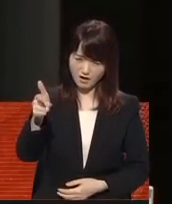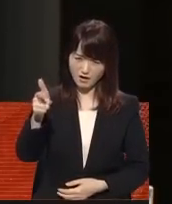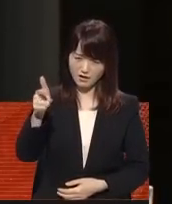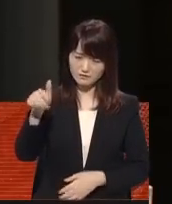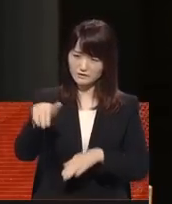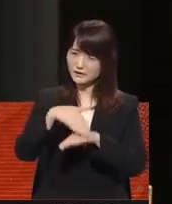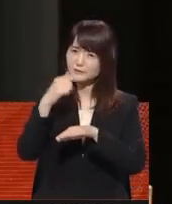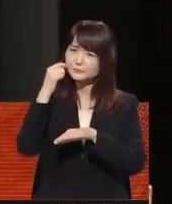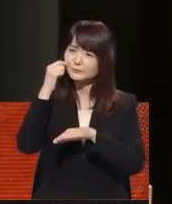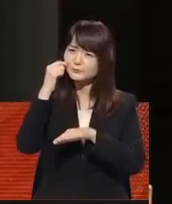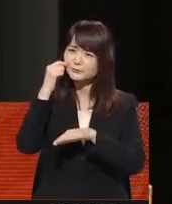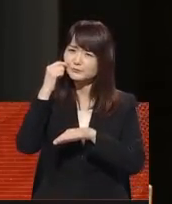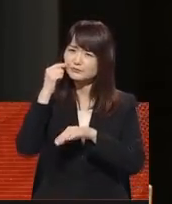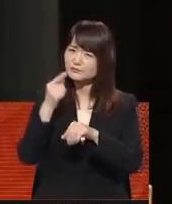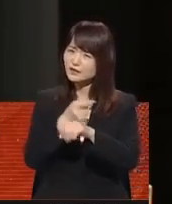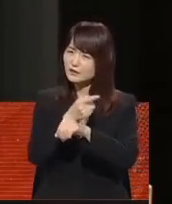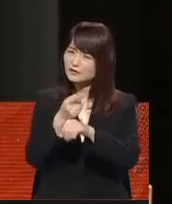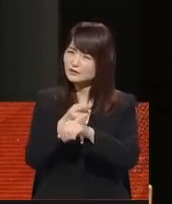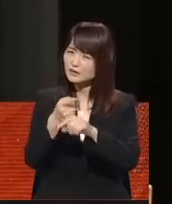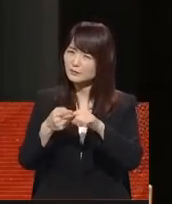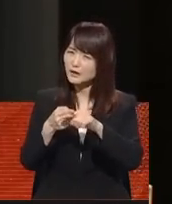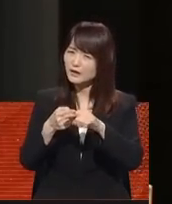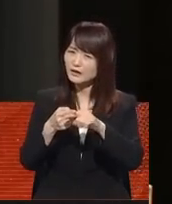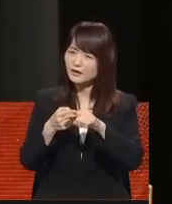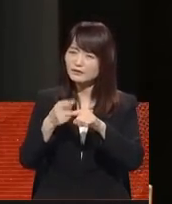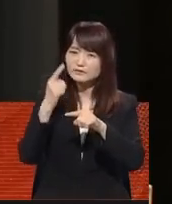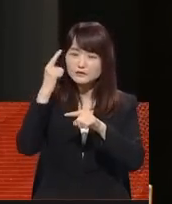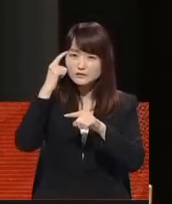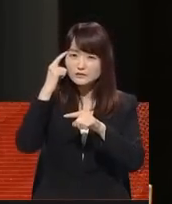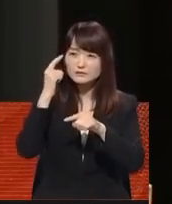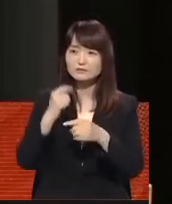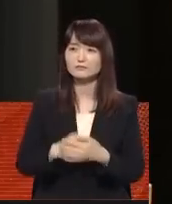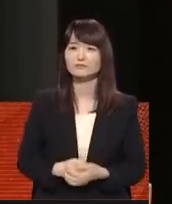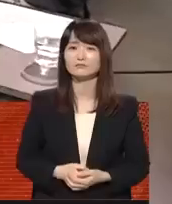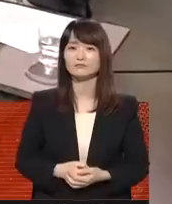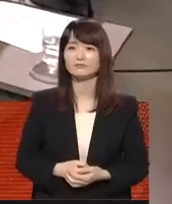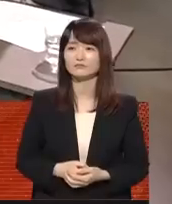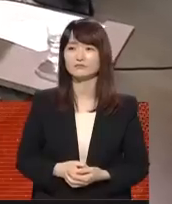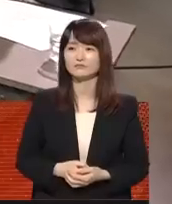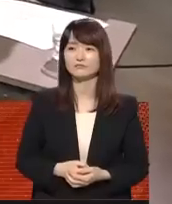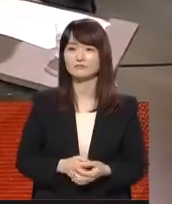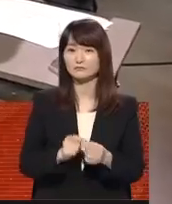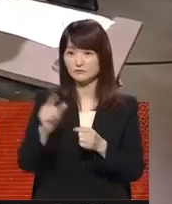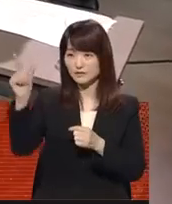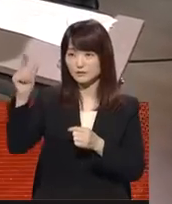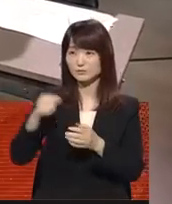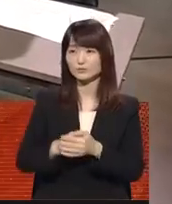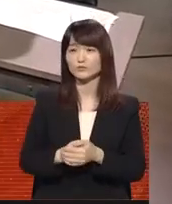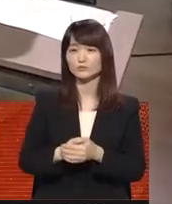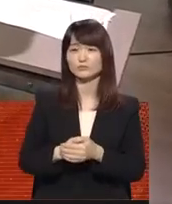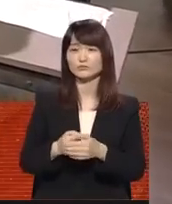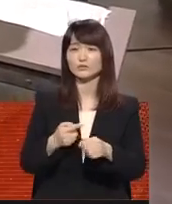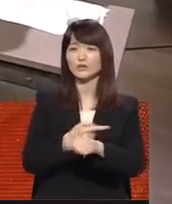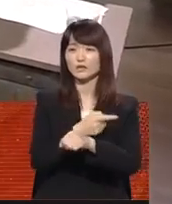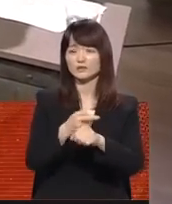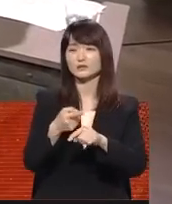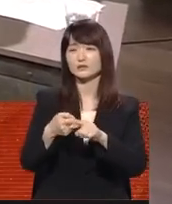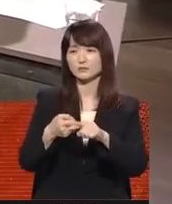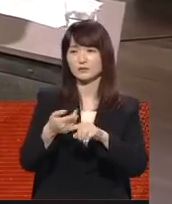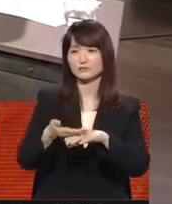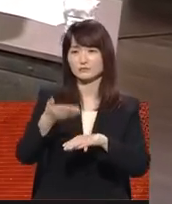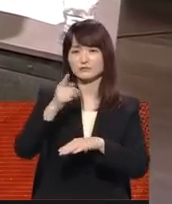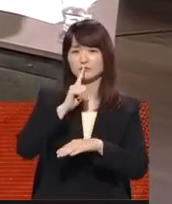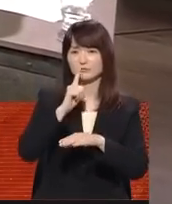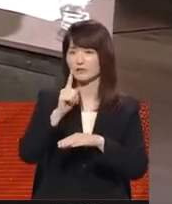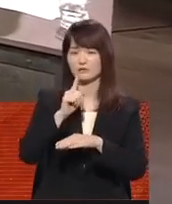다니겠다 하면 그래도 한 1시간 반 정도는 돼야 되는 거 아니에요 다 1시간 넘어요 다 경기도 거주하기 때문에 아 진짜 근데